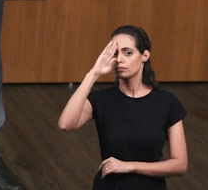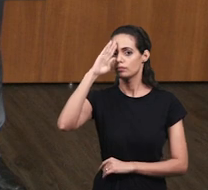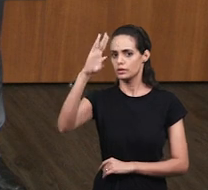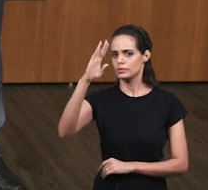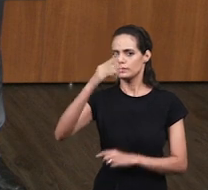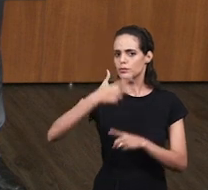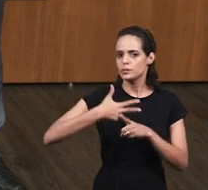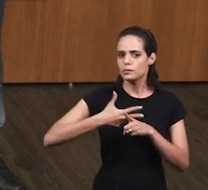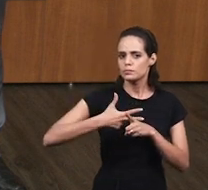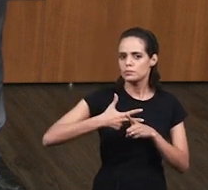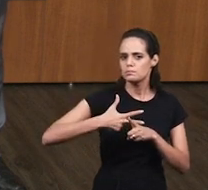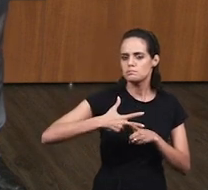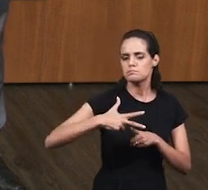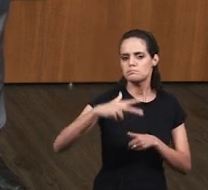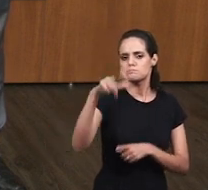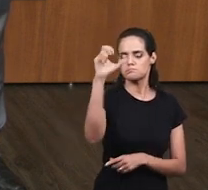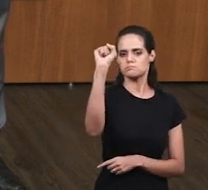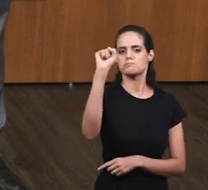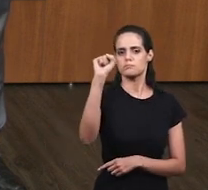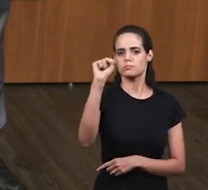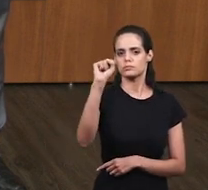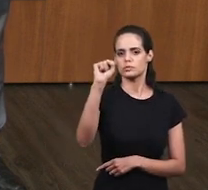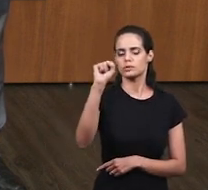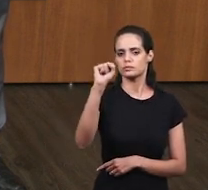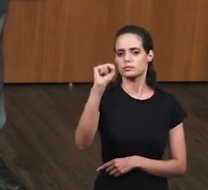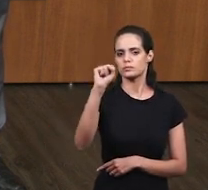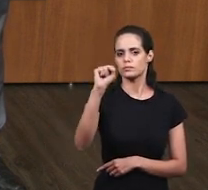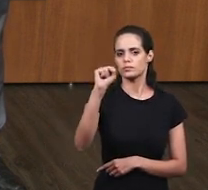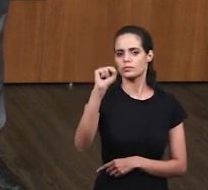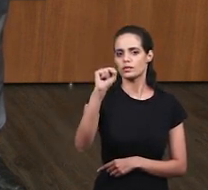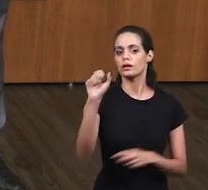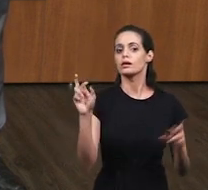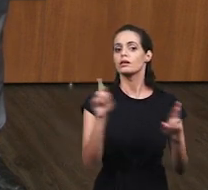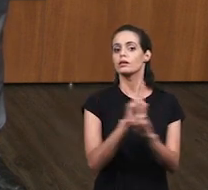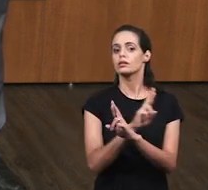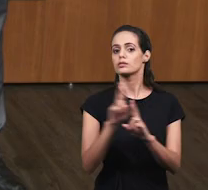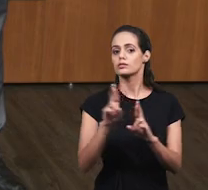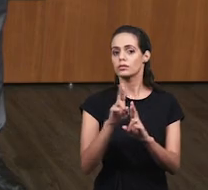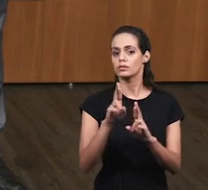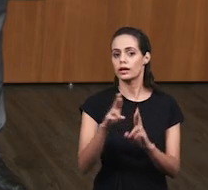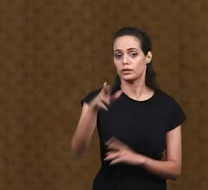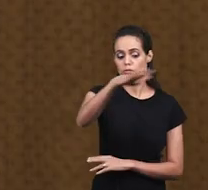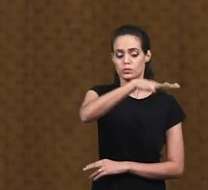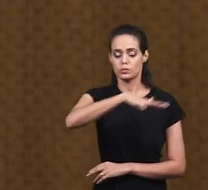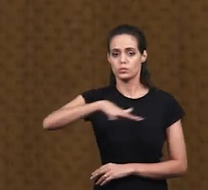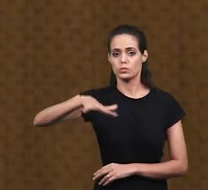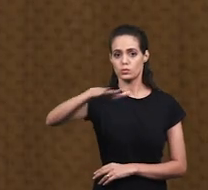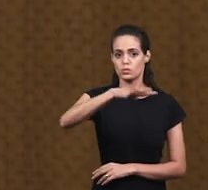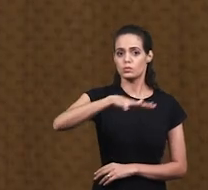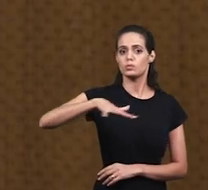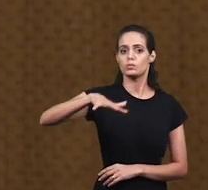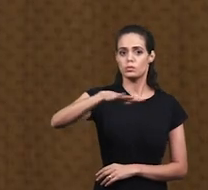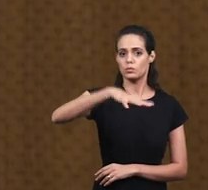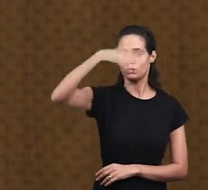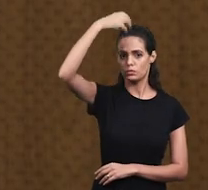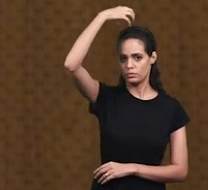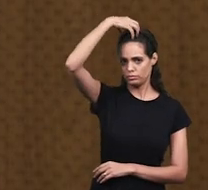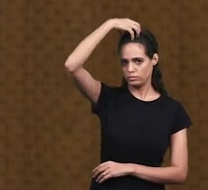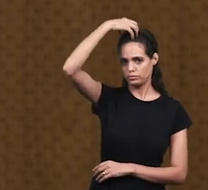dans l'établissement du royaume. Je veux saluer à tous nos frères et sœurs, ceux